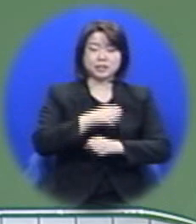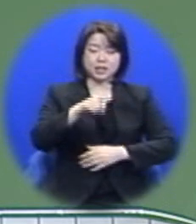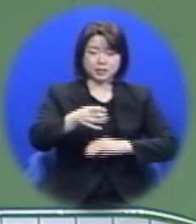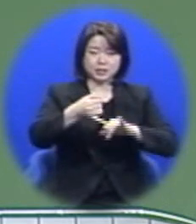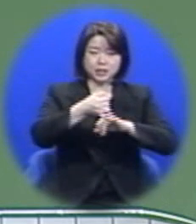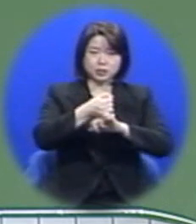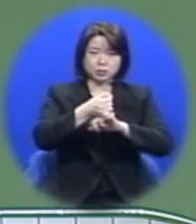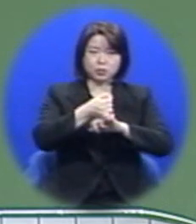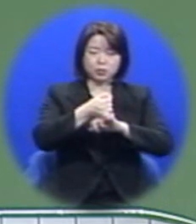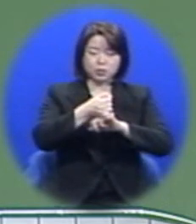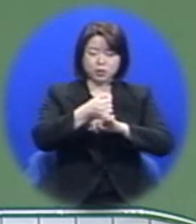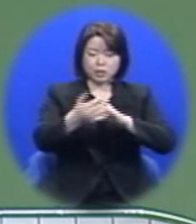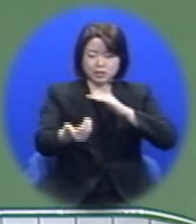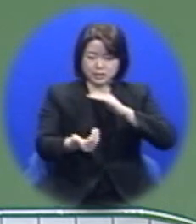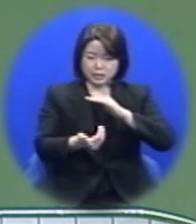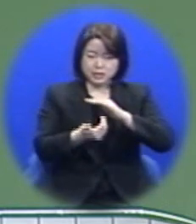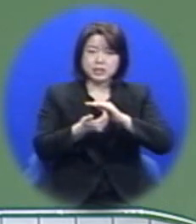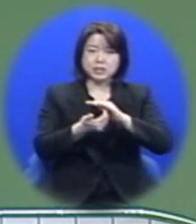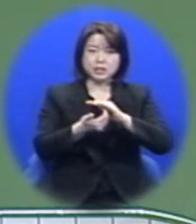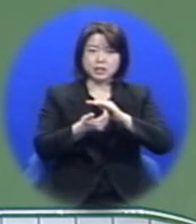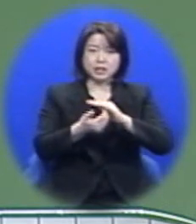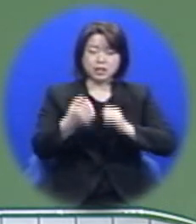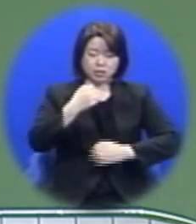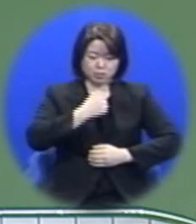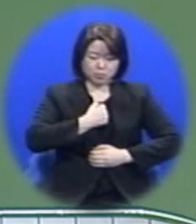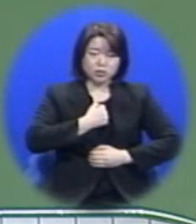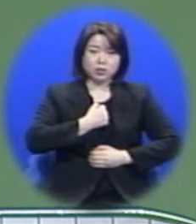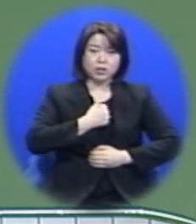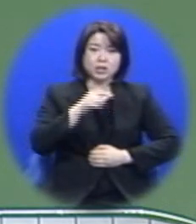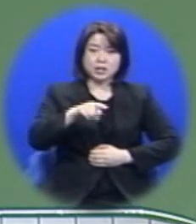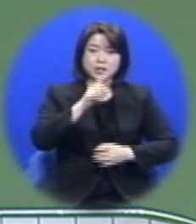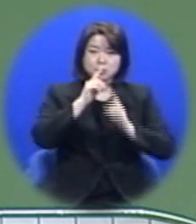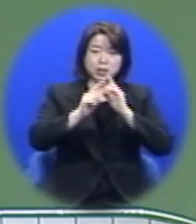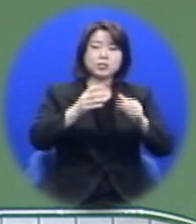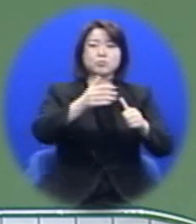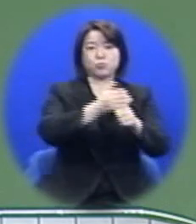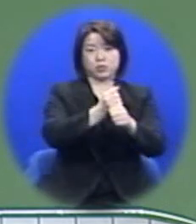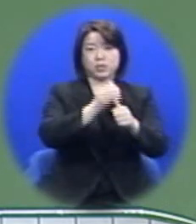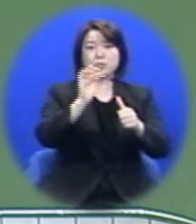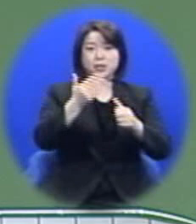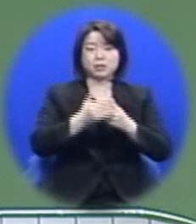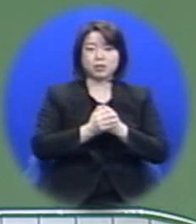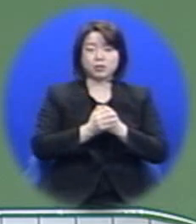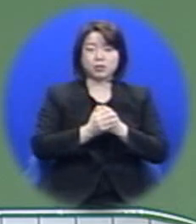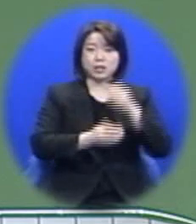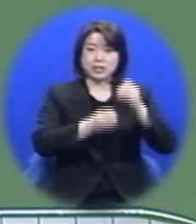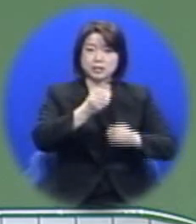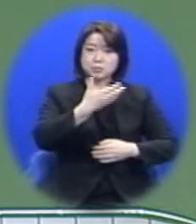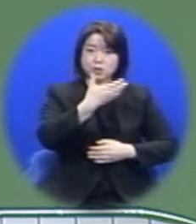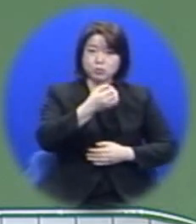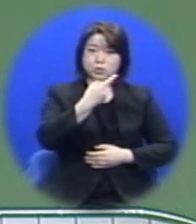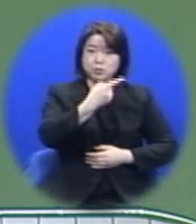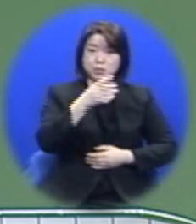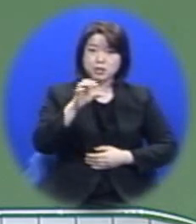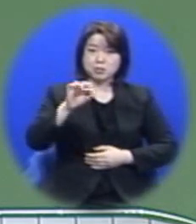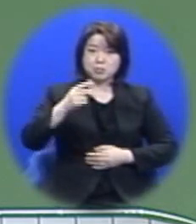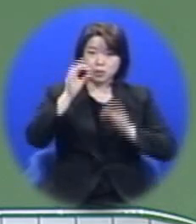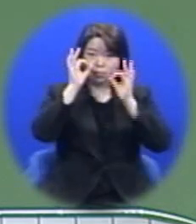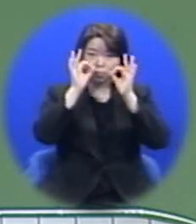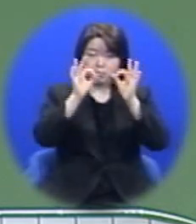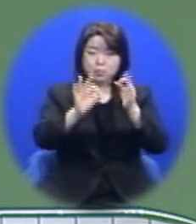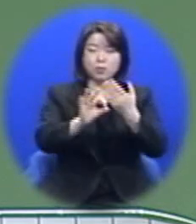약속을 반드시 지키신다. 이걸 꼭 붙잡으셔야 됩니다. 시편 91편에 보면 하나님은